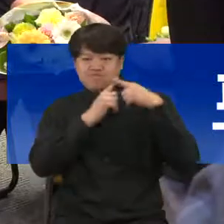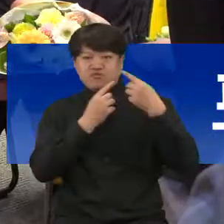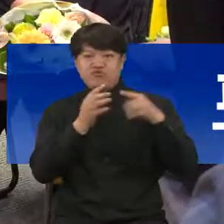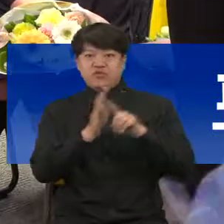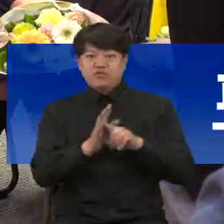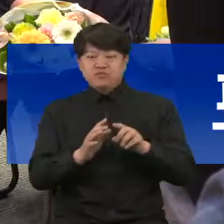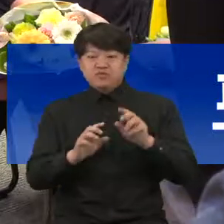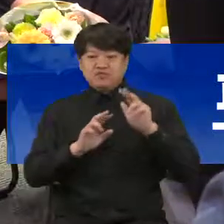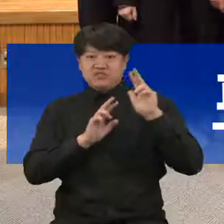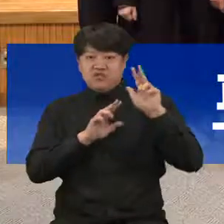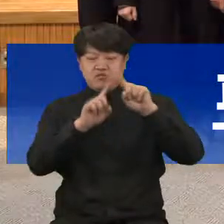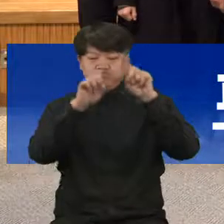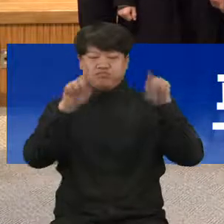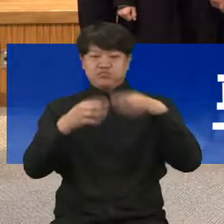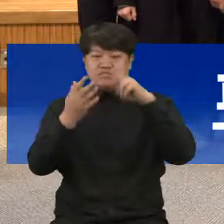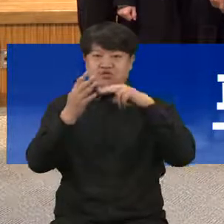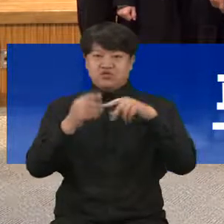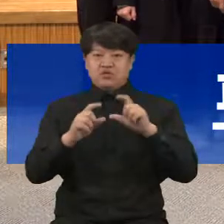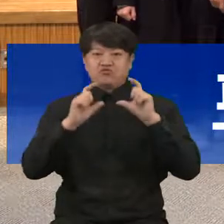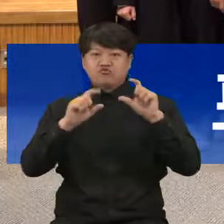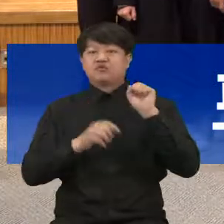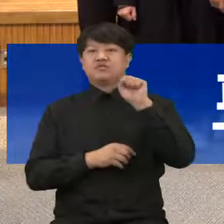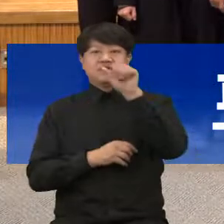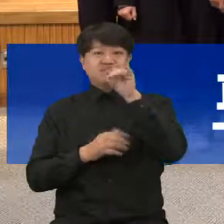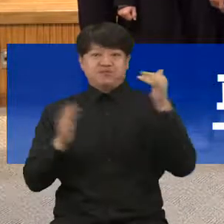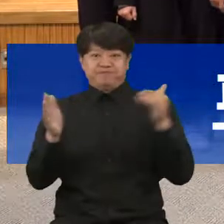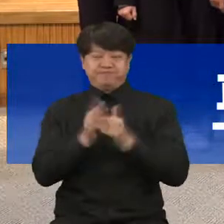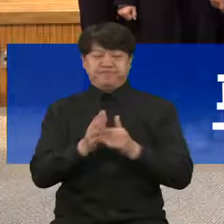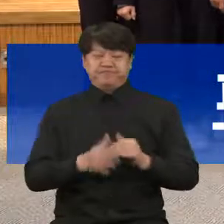결의를 위한 선서문 낭독 및 구 호재 창이 이어졌습니다